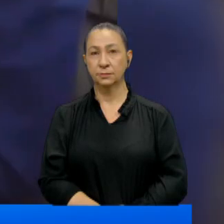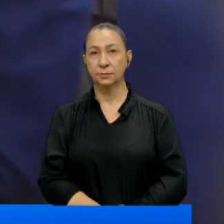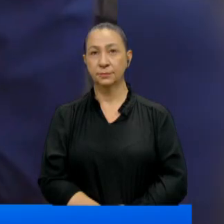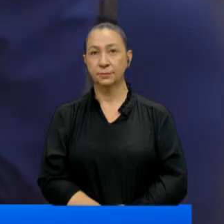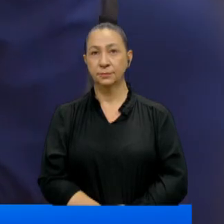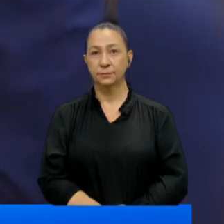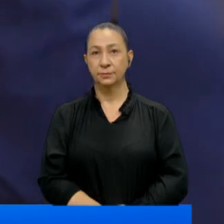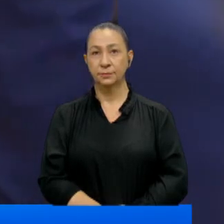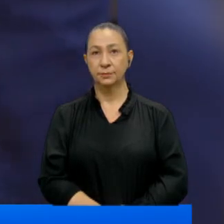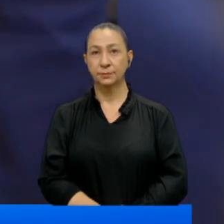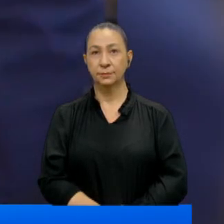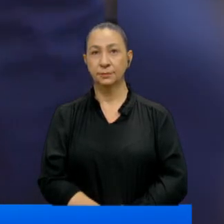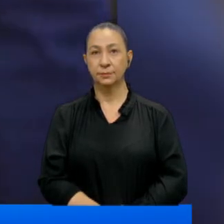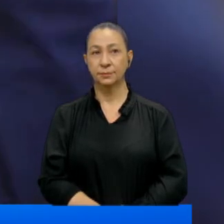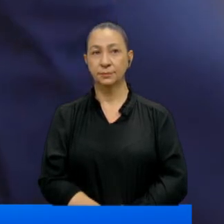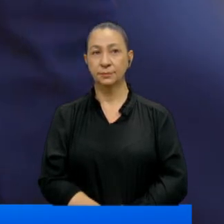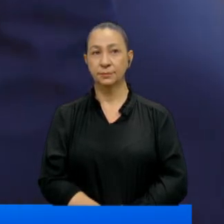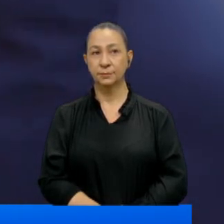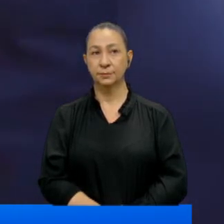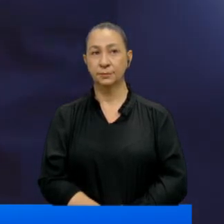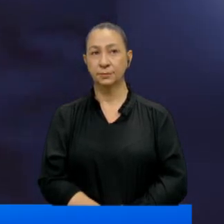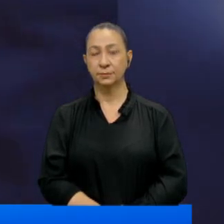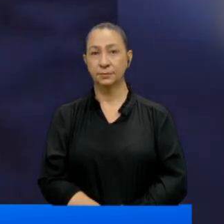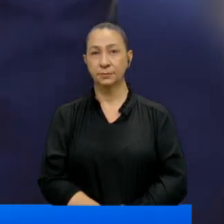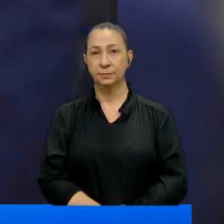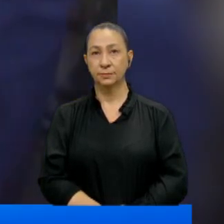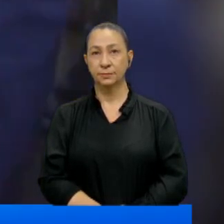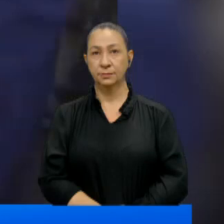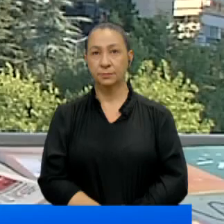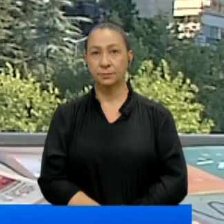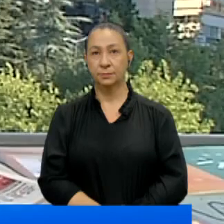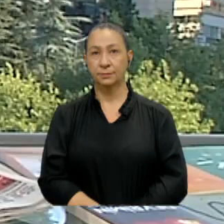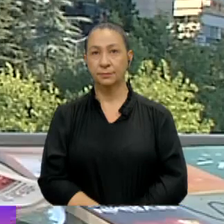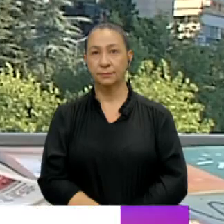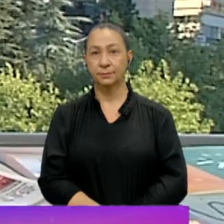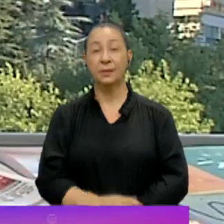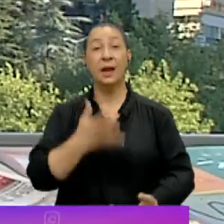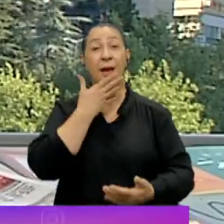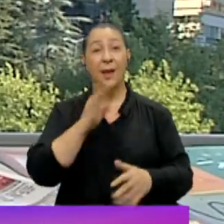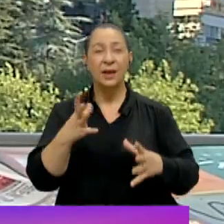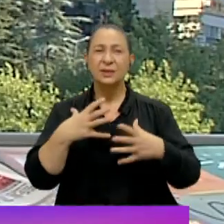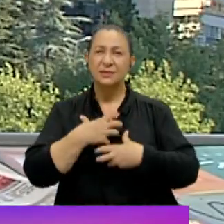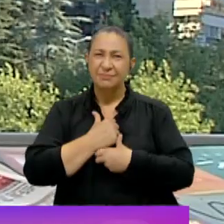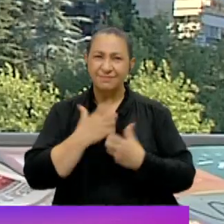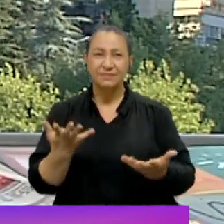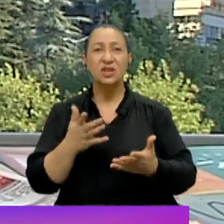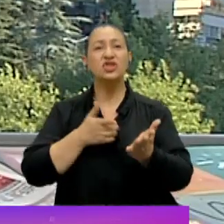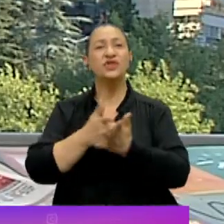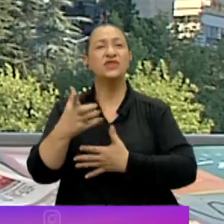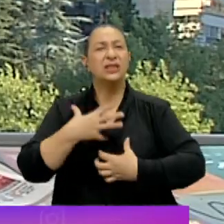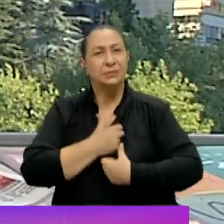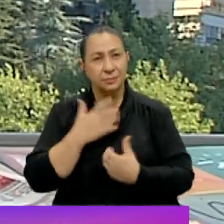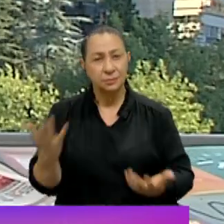kurduk. Çalışıyoruz, hazırlanıyoruz. Desteğiniz, duanızı bekleriz. Hayırlısını Allah nasip etsin. Emekli dertli, çiftçi